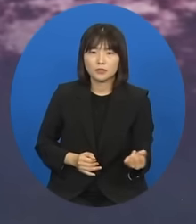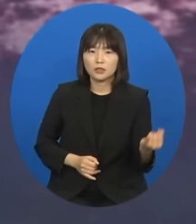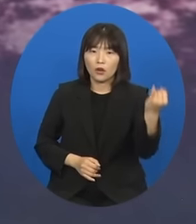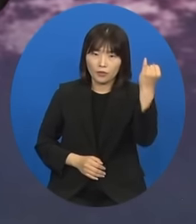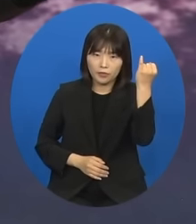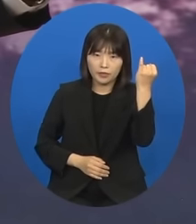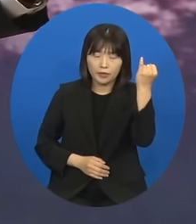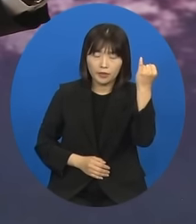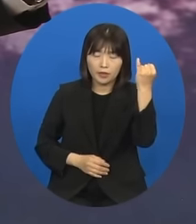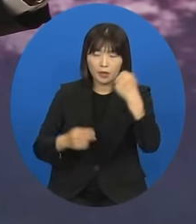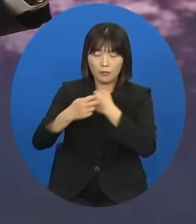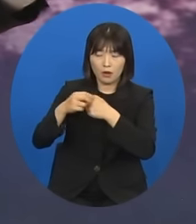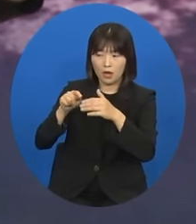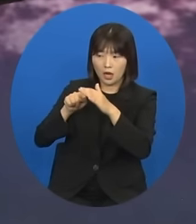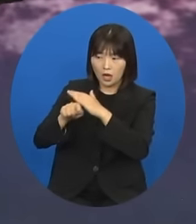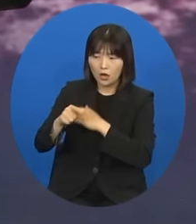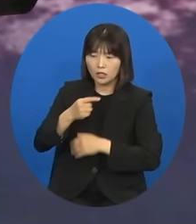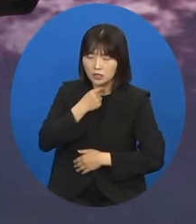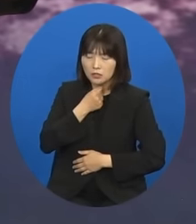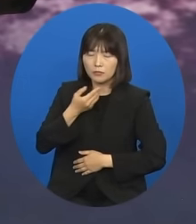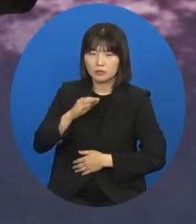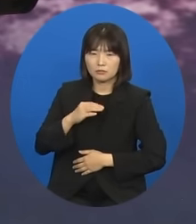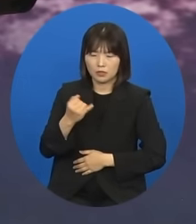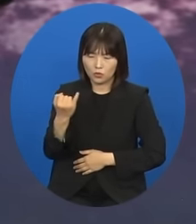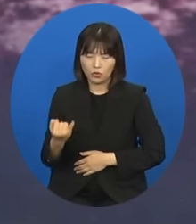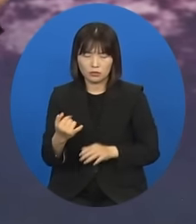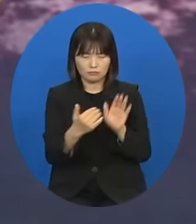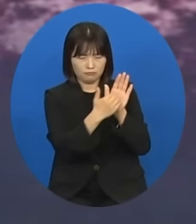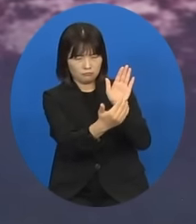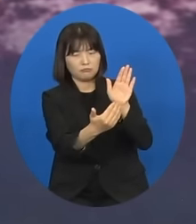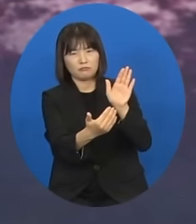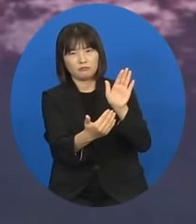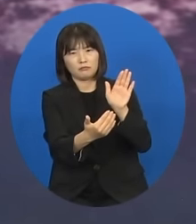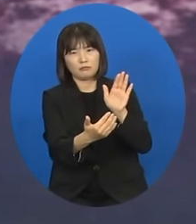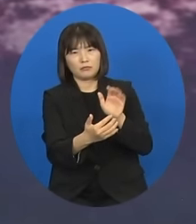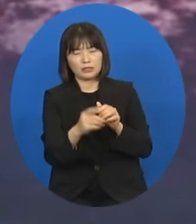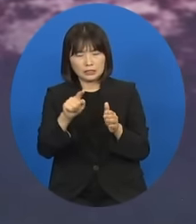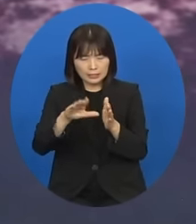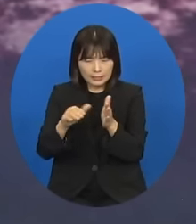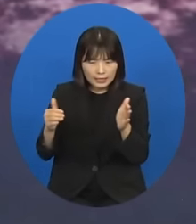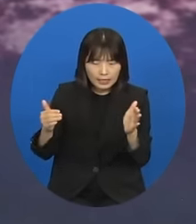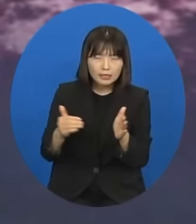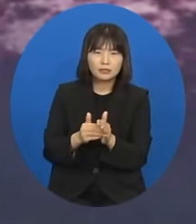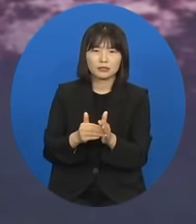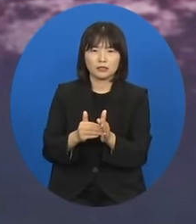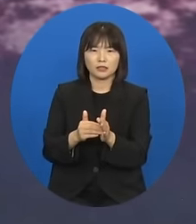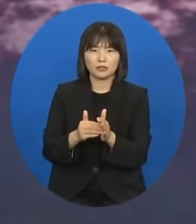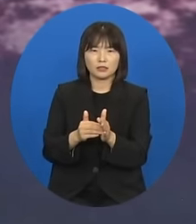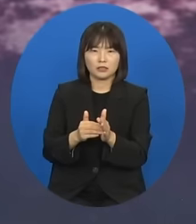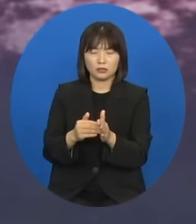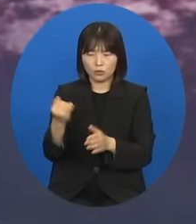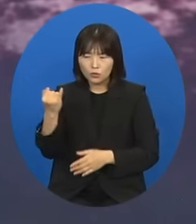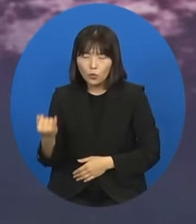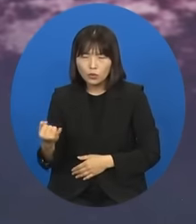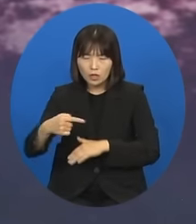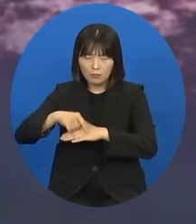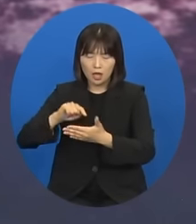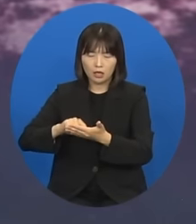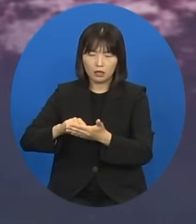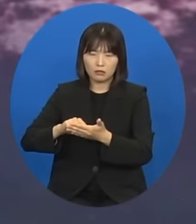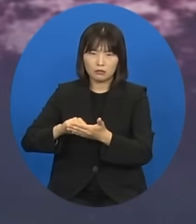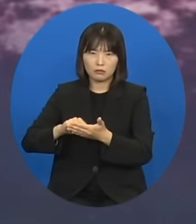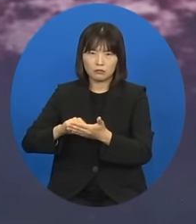병에를 했지만 오지 말라는 거예요 그때까지도 병에 걸렸어도이 동생의 마음이 풀리지